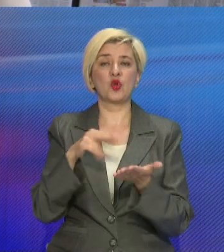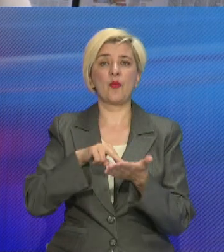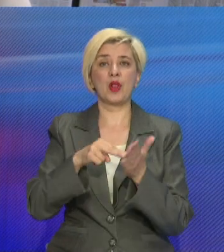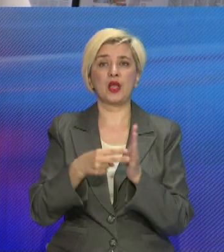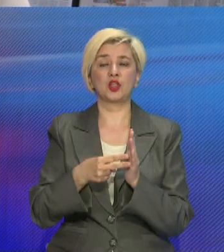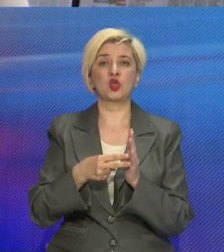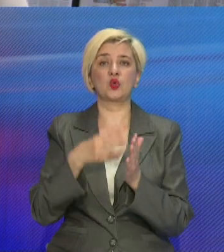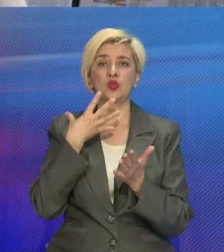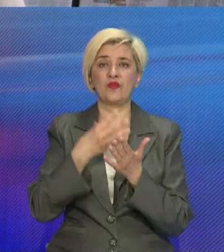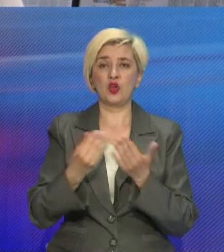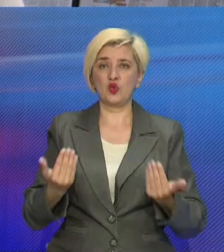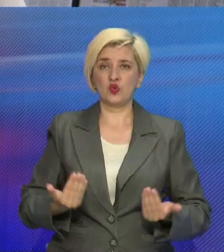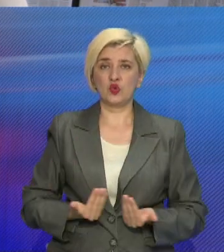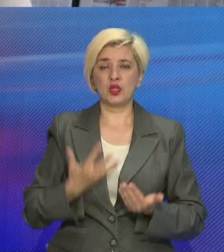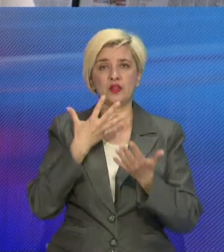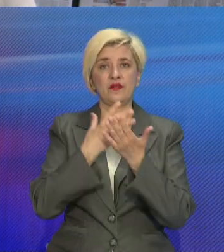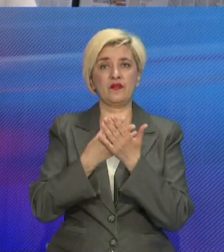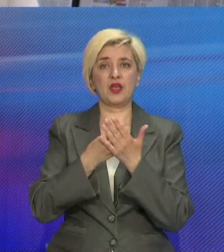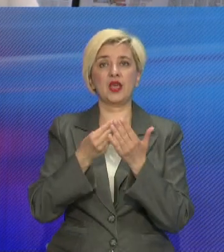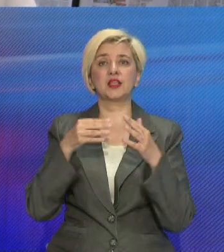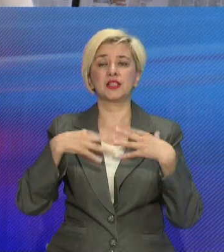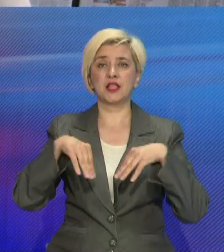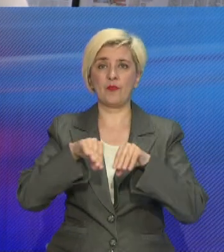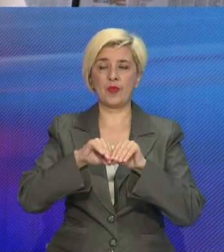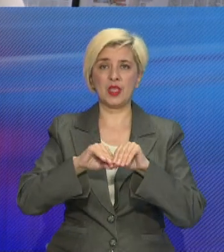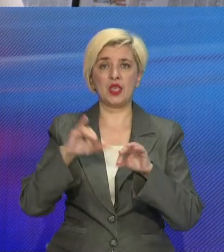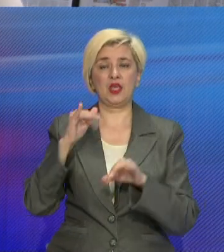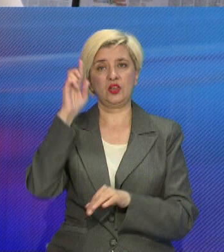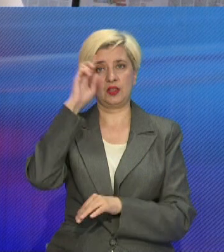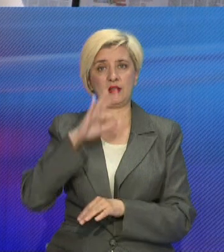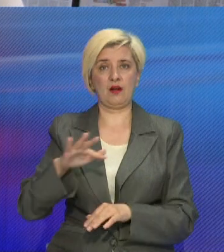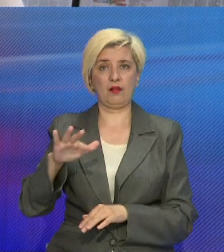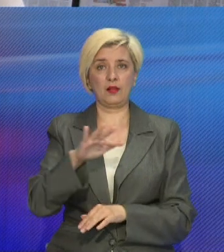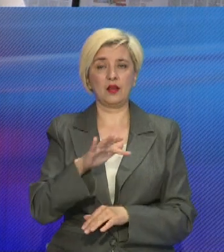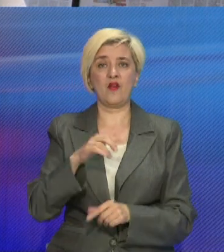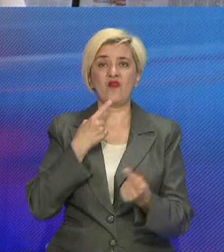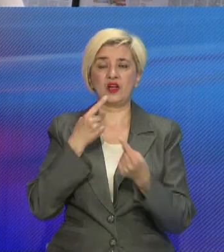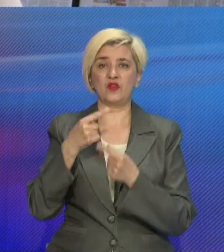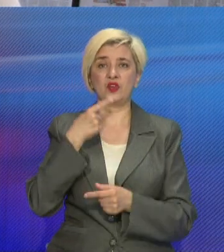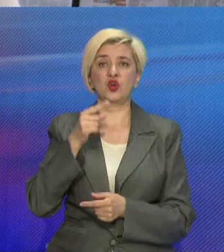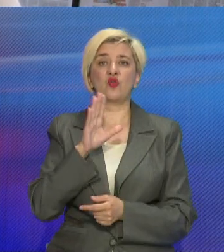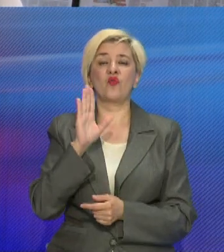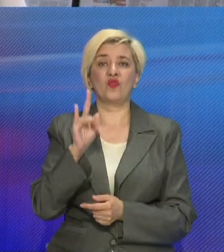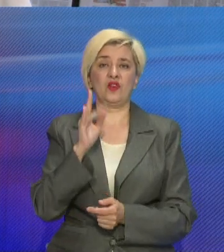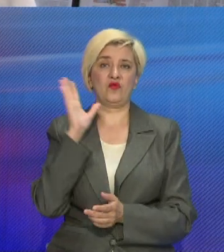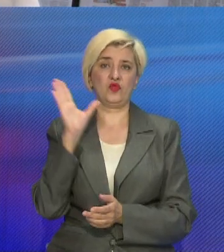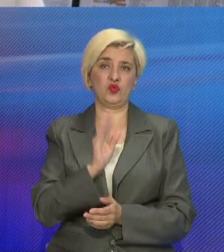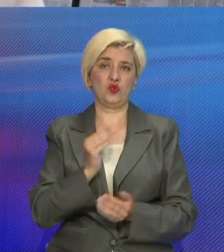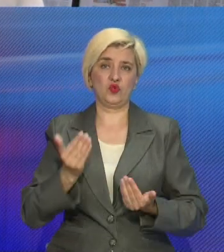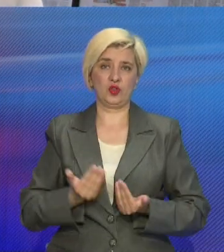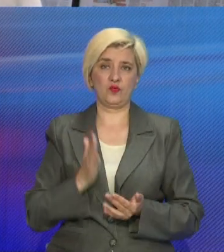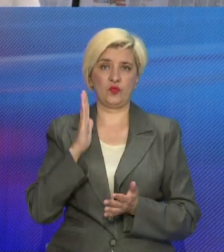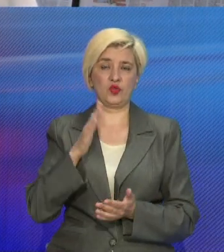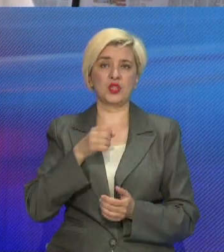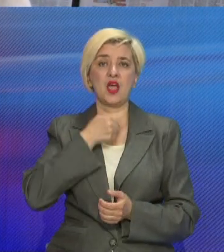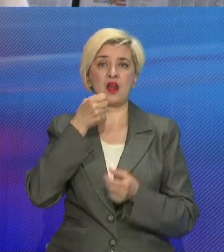и жизнь своей семьи и нашей страны. Вот в разговоре я им сказала, что вы всю жизнь будете ровесниками молодой Беларуси,